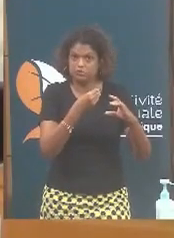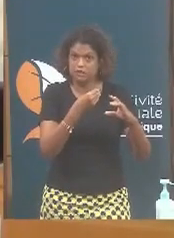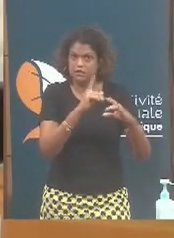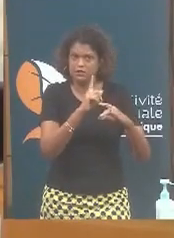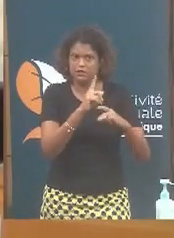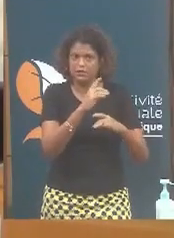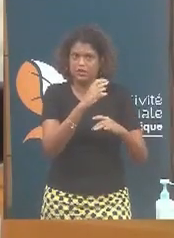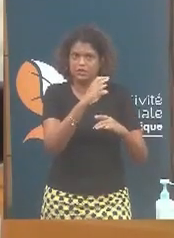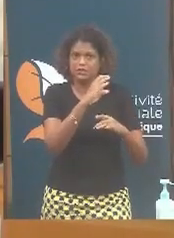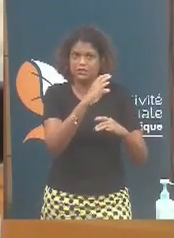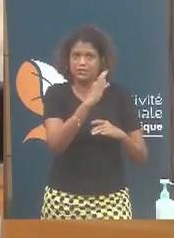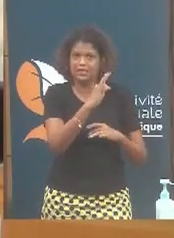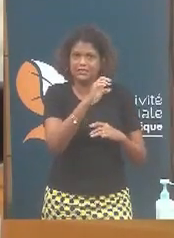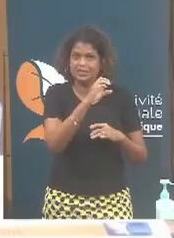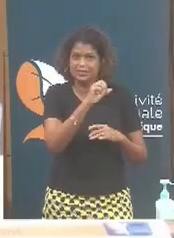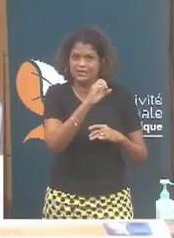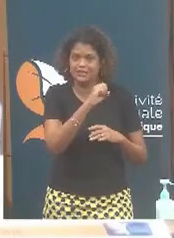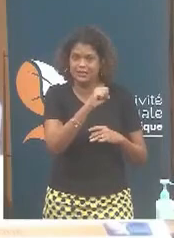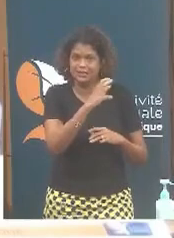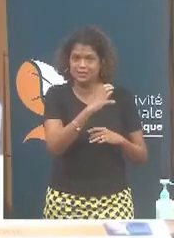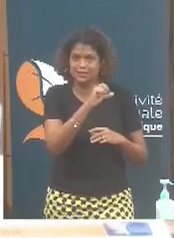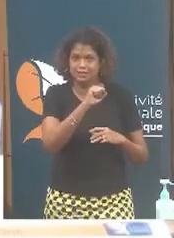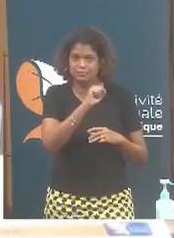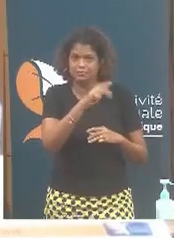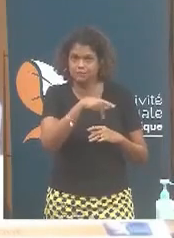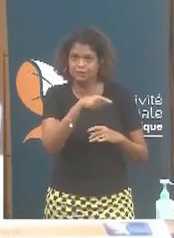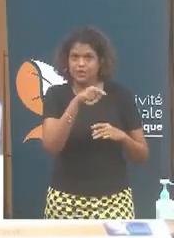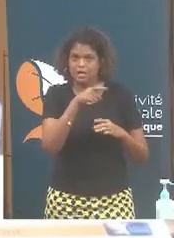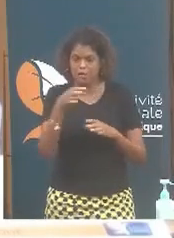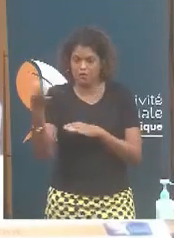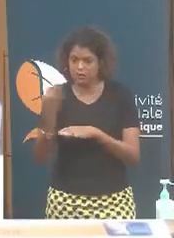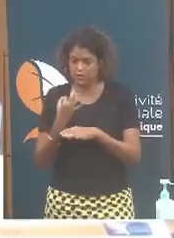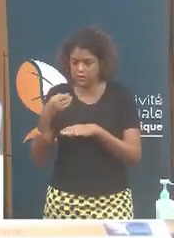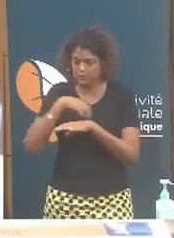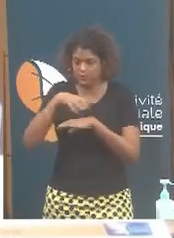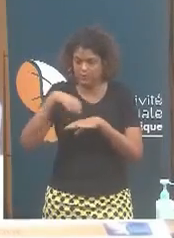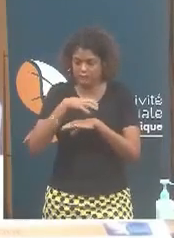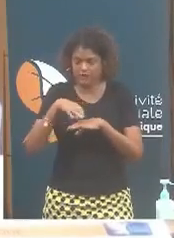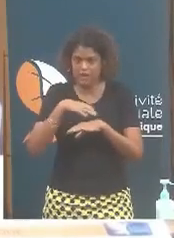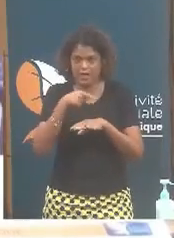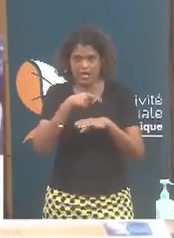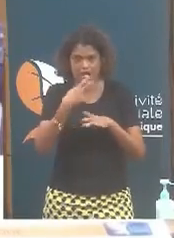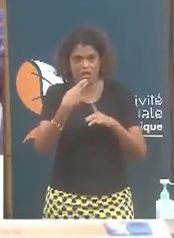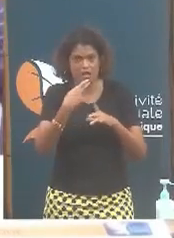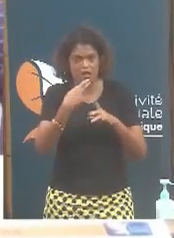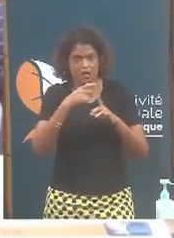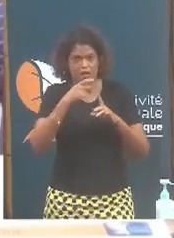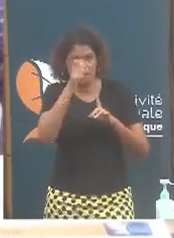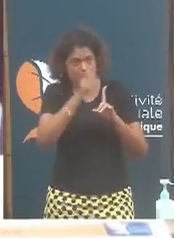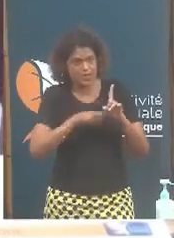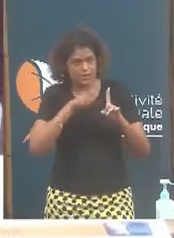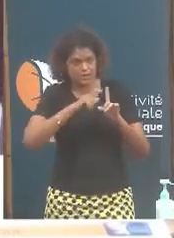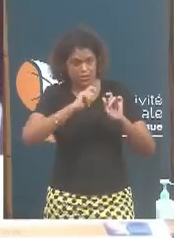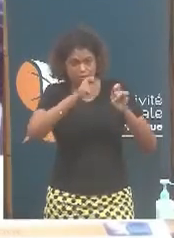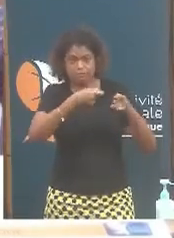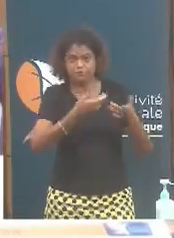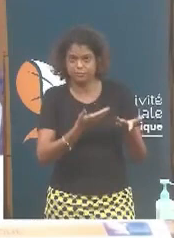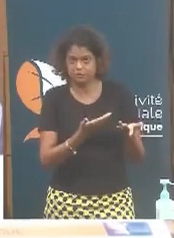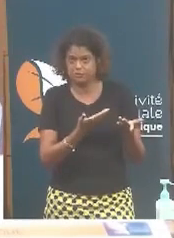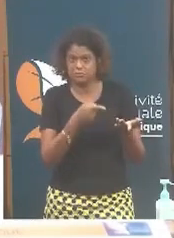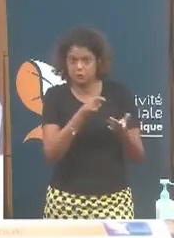Est-ce qu'il a déjà été liquidé? On nous avait donné une information que le préfet avait nommé quelqu'un comme liquidateur. Est-ce qu'il existe